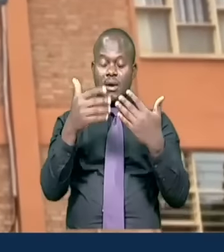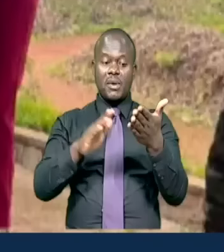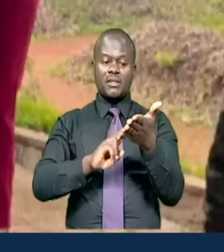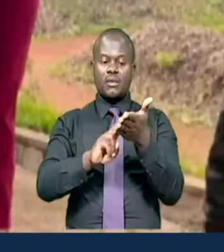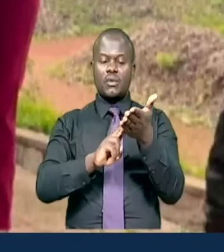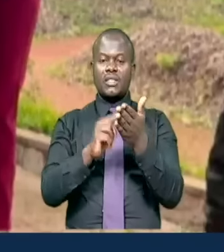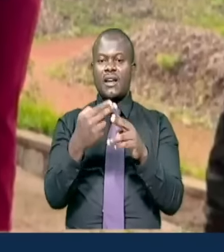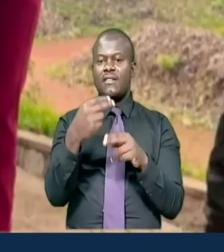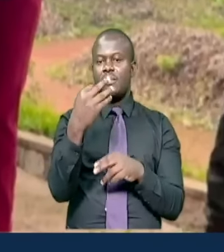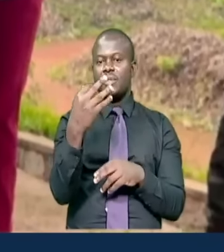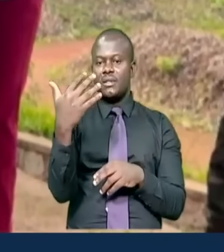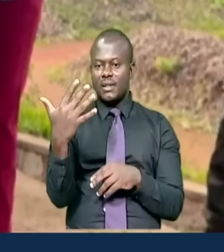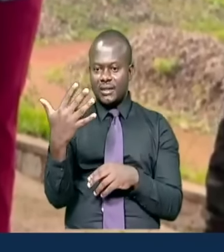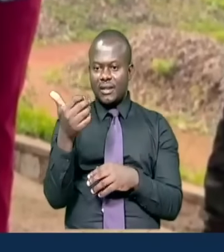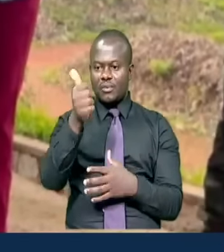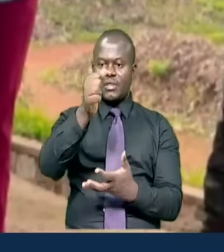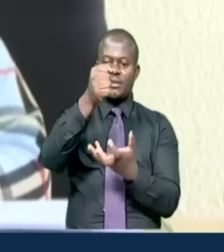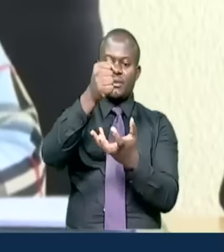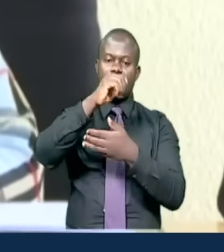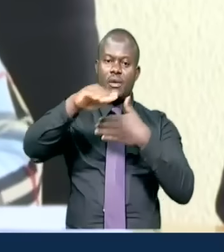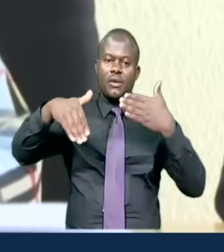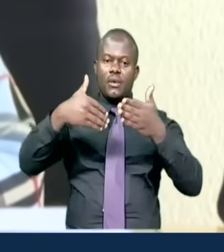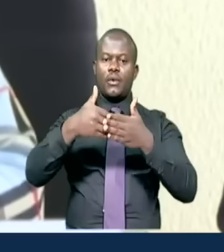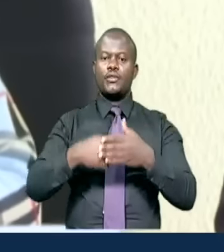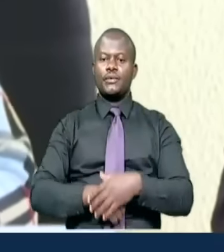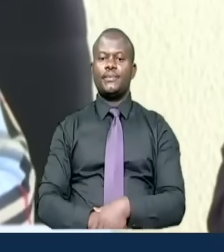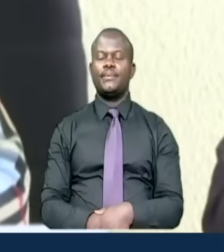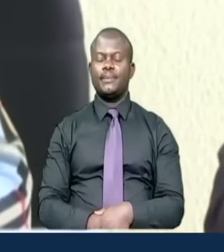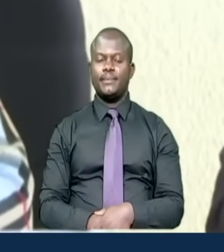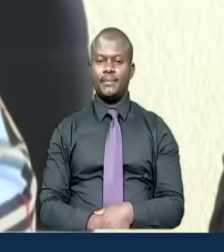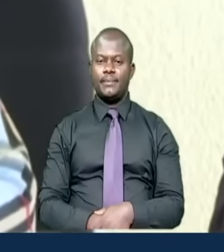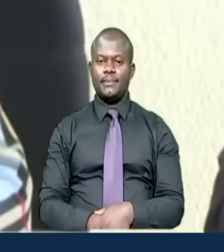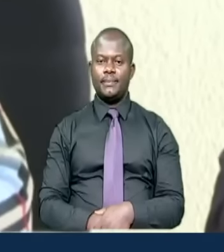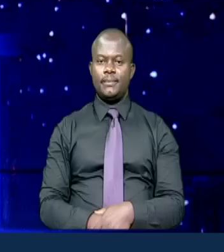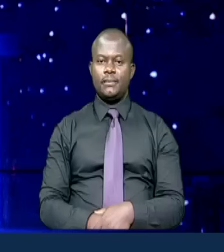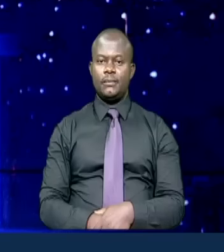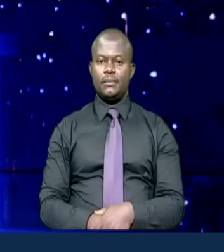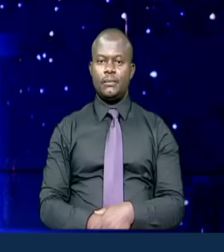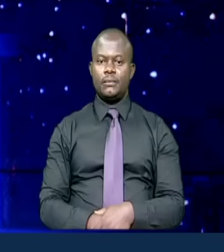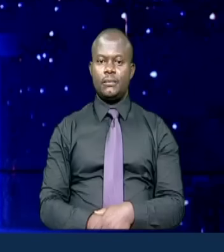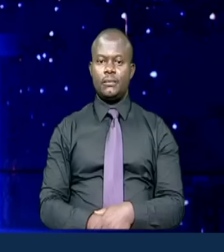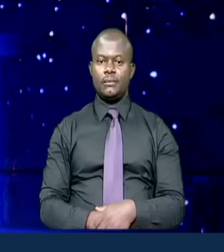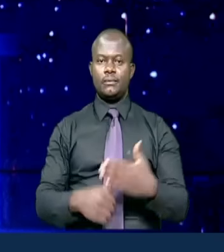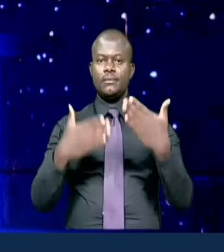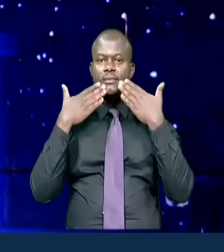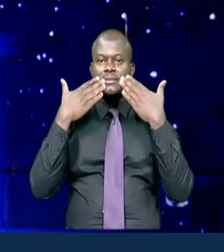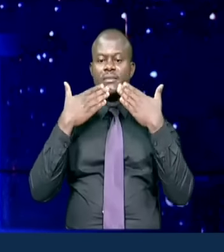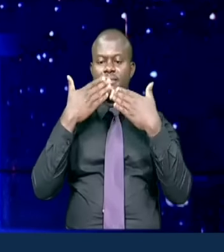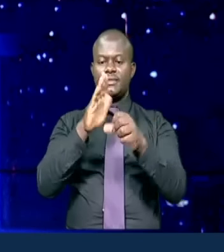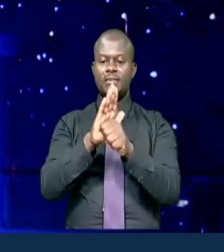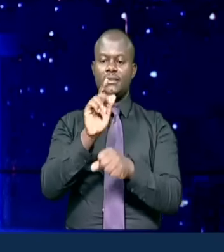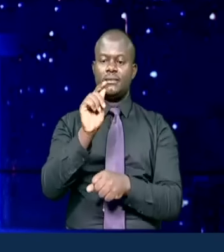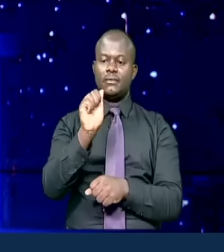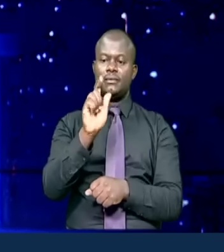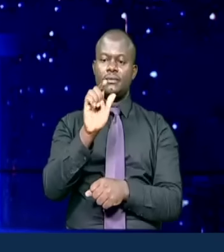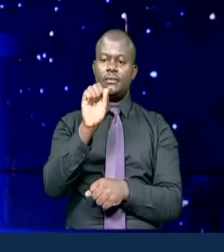gukoresha 35% by'iyi ngengo y'imari yose. Kalisa Evariste mu karere ka Huye. Rakoze cyane Kalisa